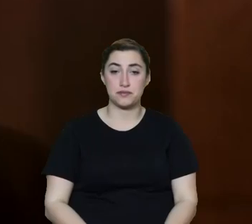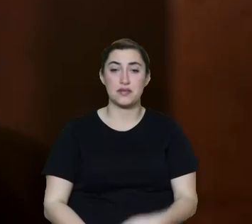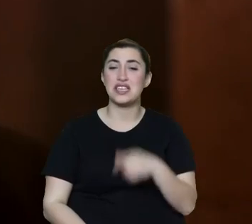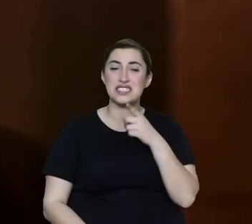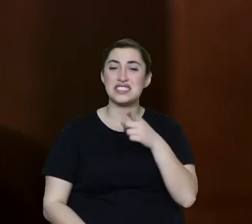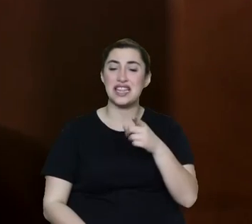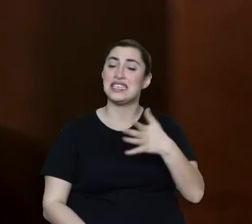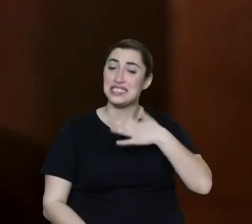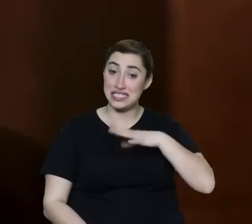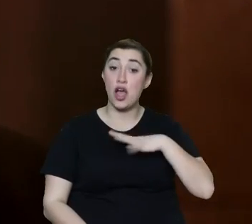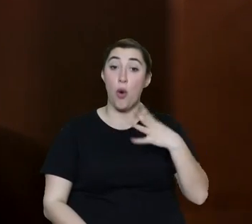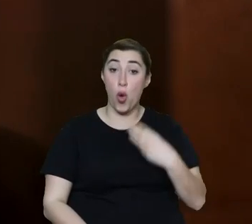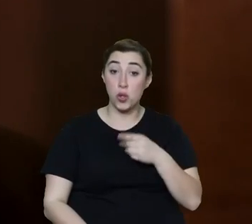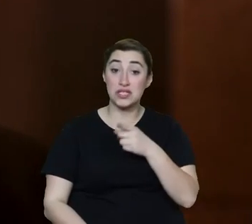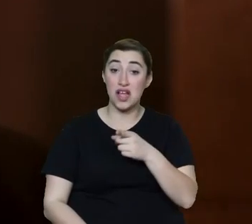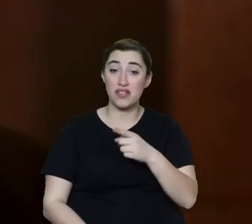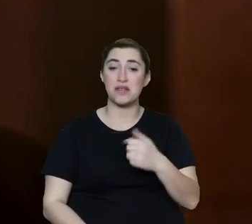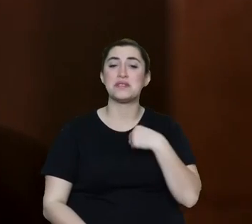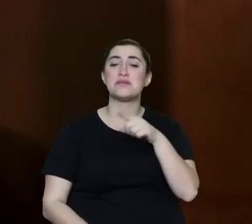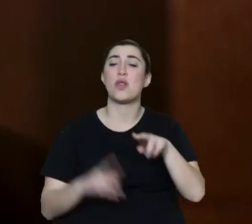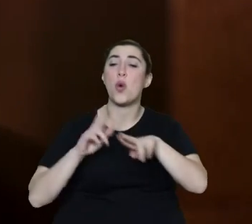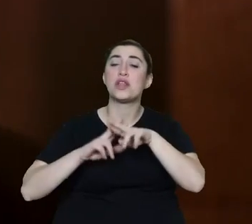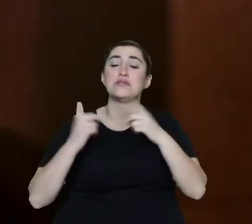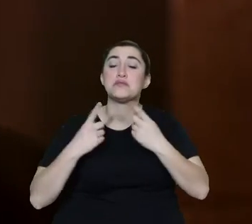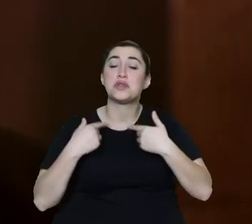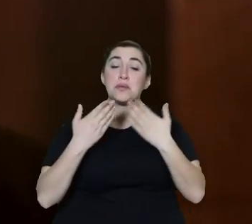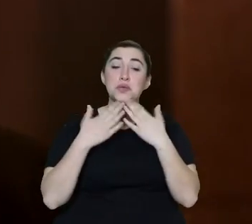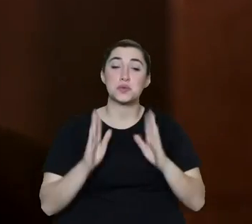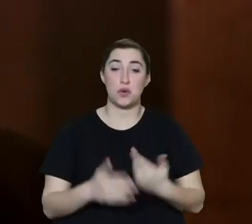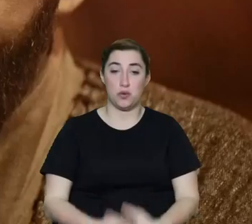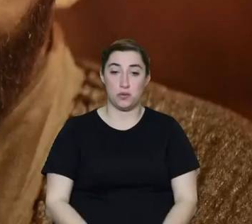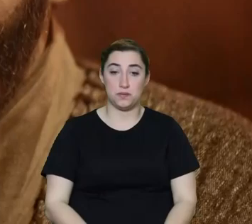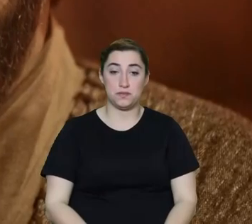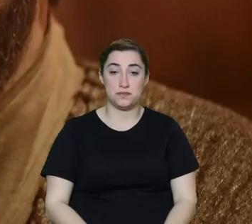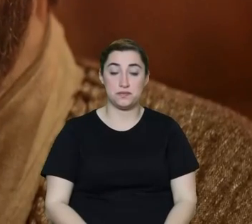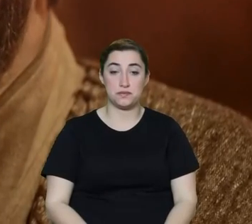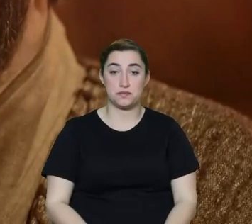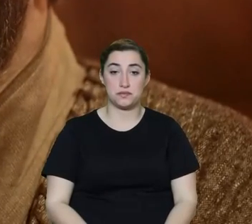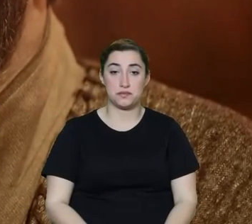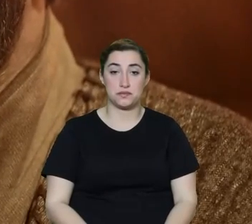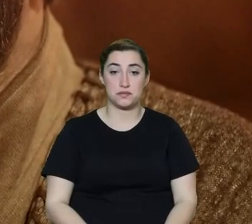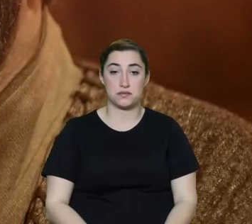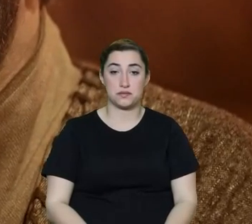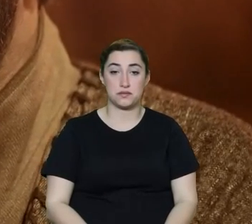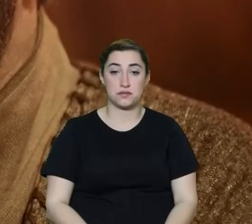Sen talep etsen dahi bizim sana öğretecek bir şeyimiz yoktur.